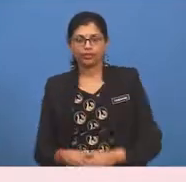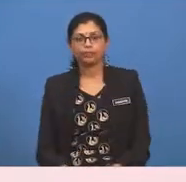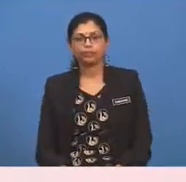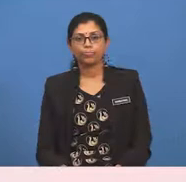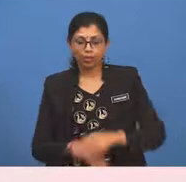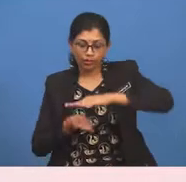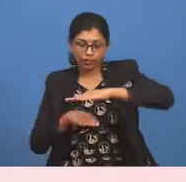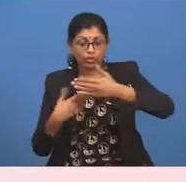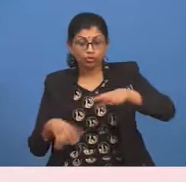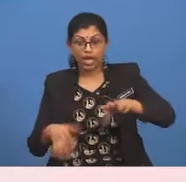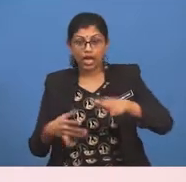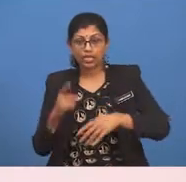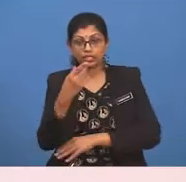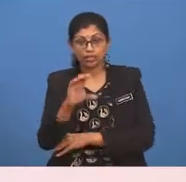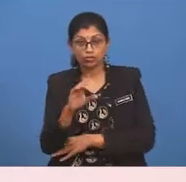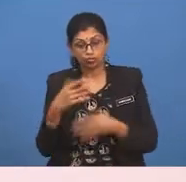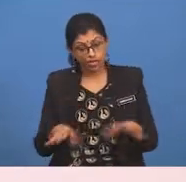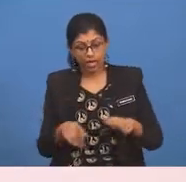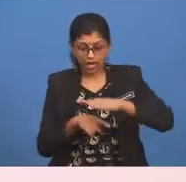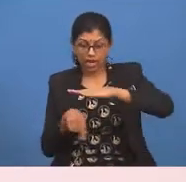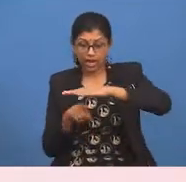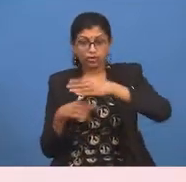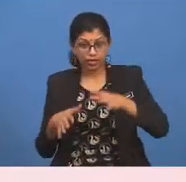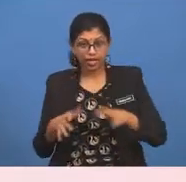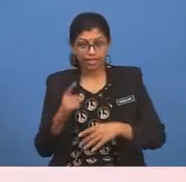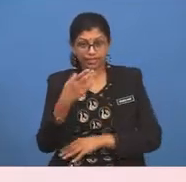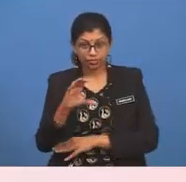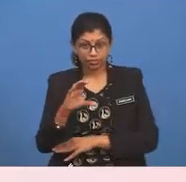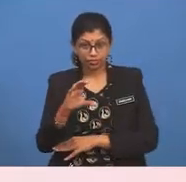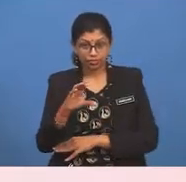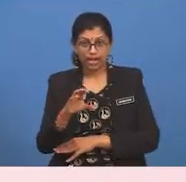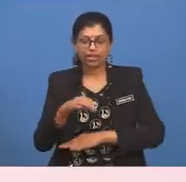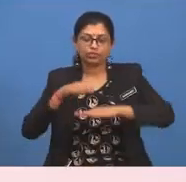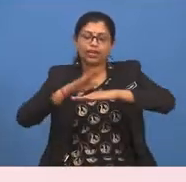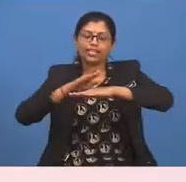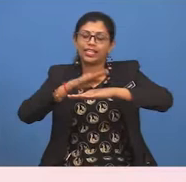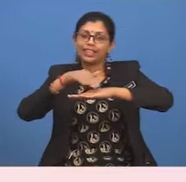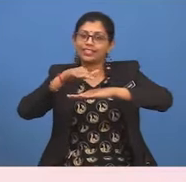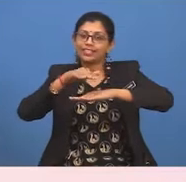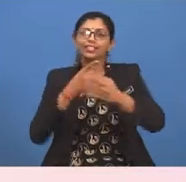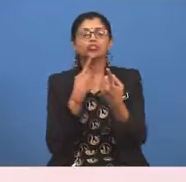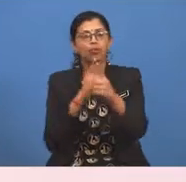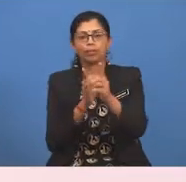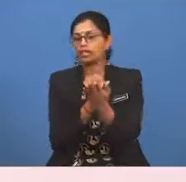100, maka jawapannya adalah